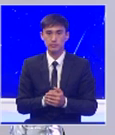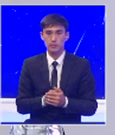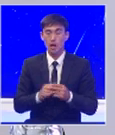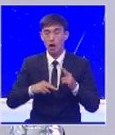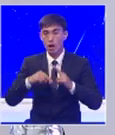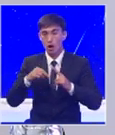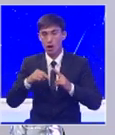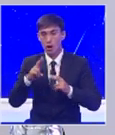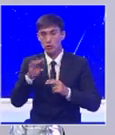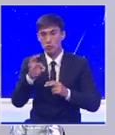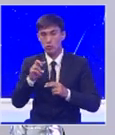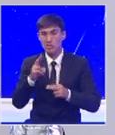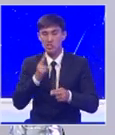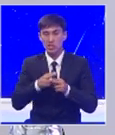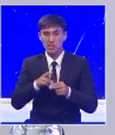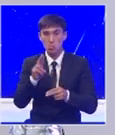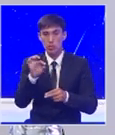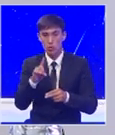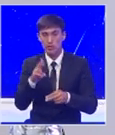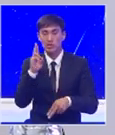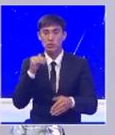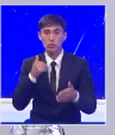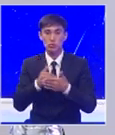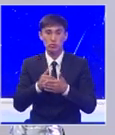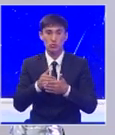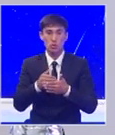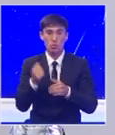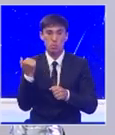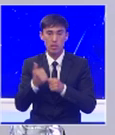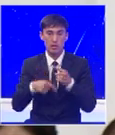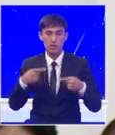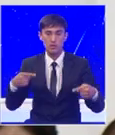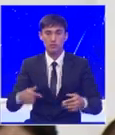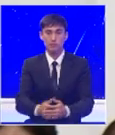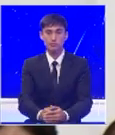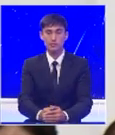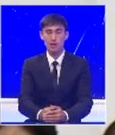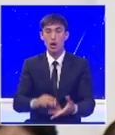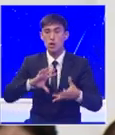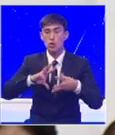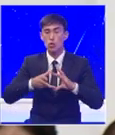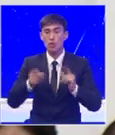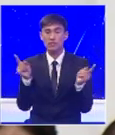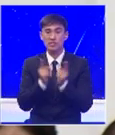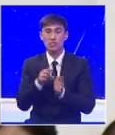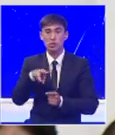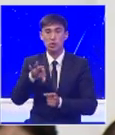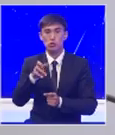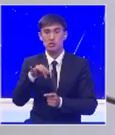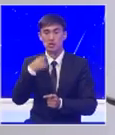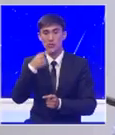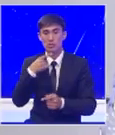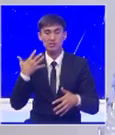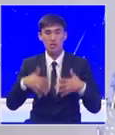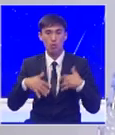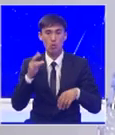конструкций железобетонных, ну и заканчивая там инертными материалами. По итогам встречи Марат Султангазиев отметил